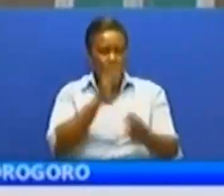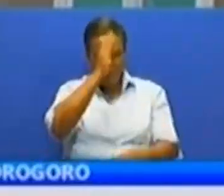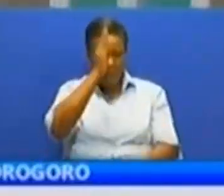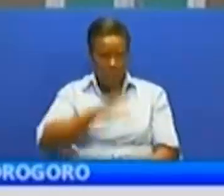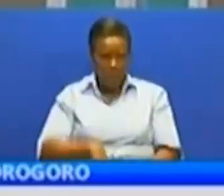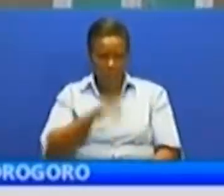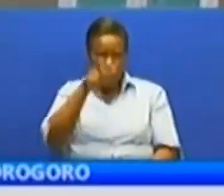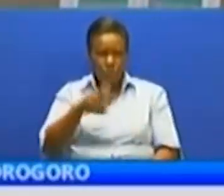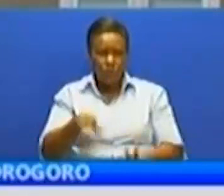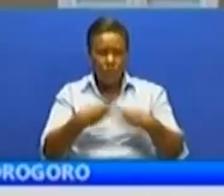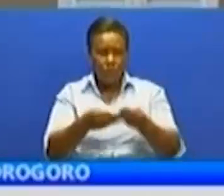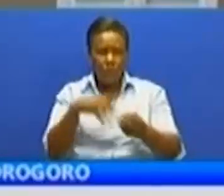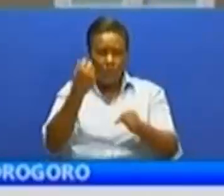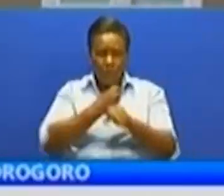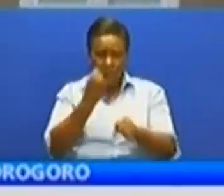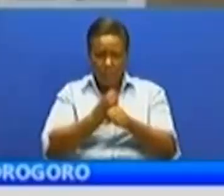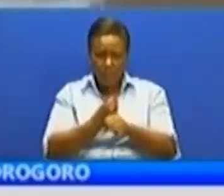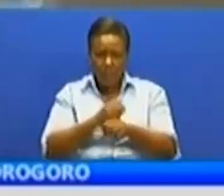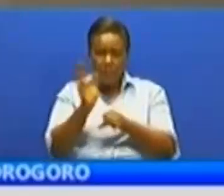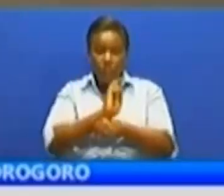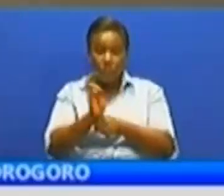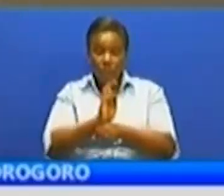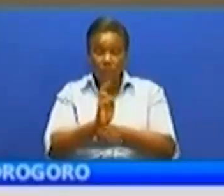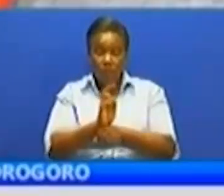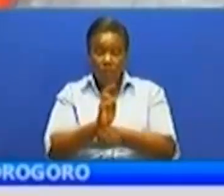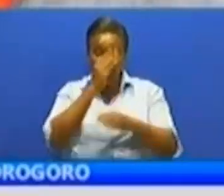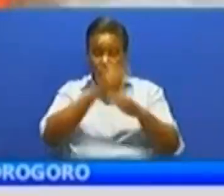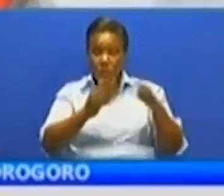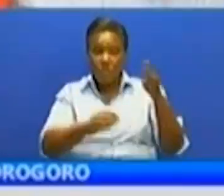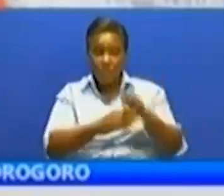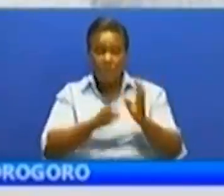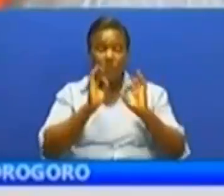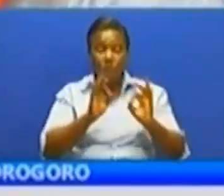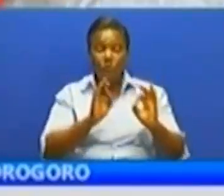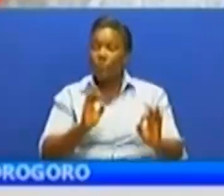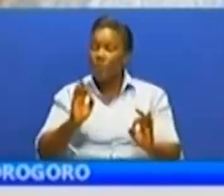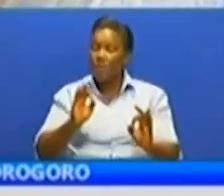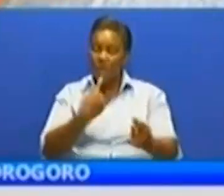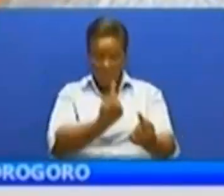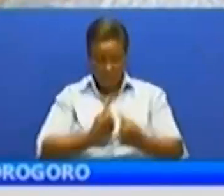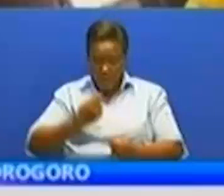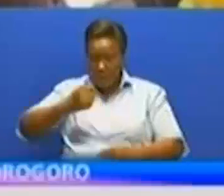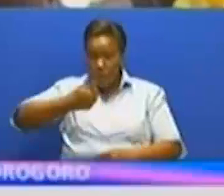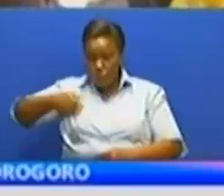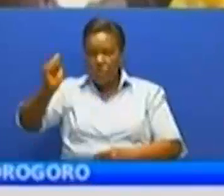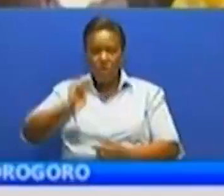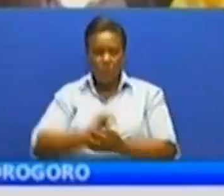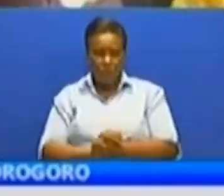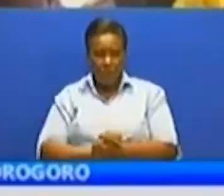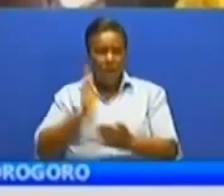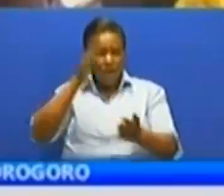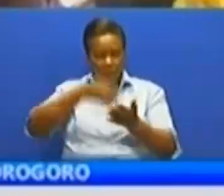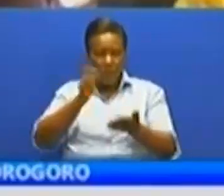kazi ya kusimamia hilo jengo, naomba ajisalimishe, aje mwenyewe, aje ofisi ya mkuu wa